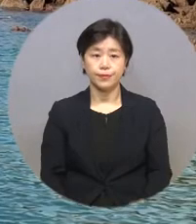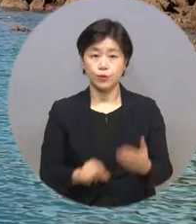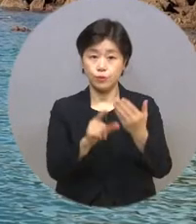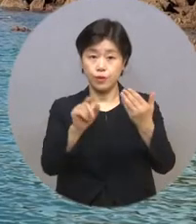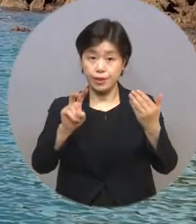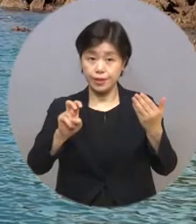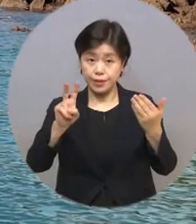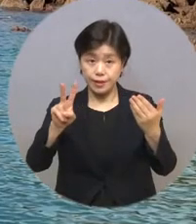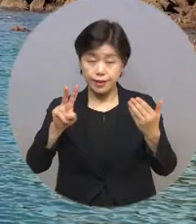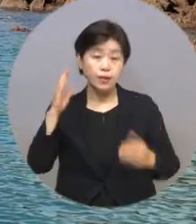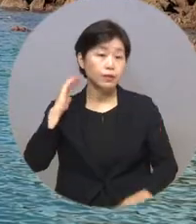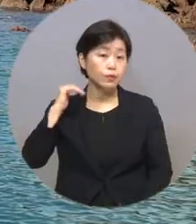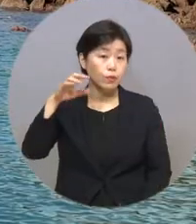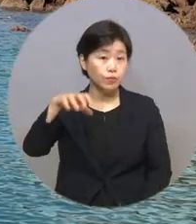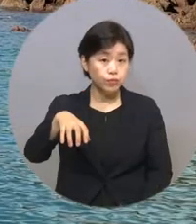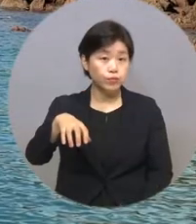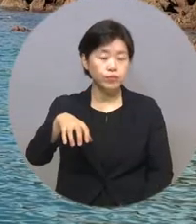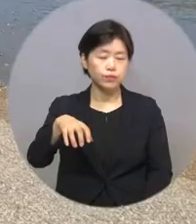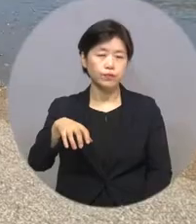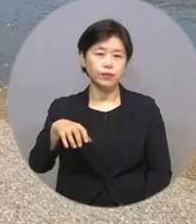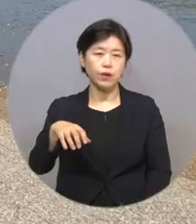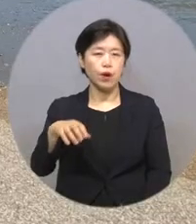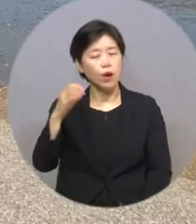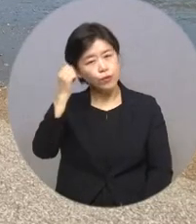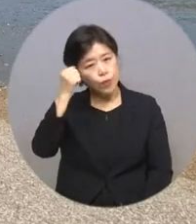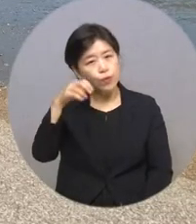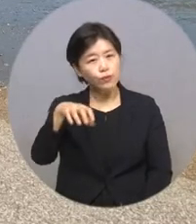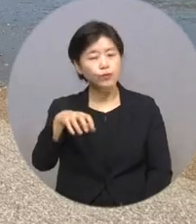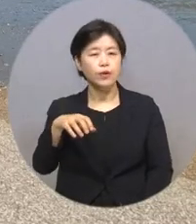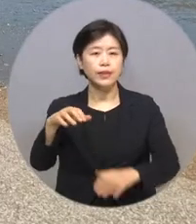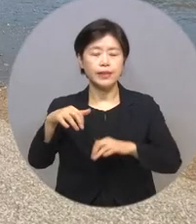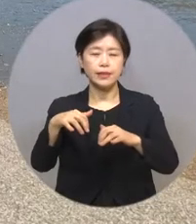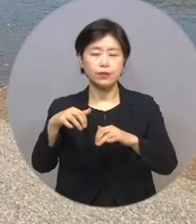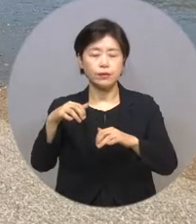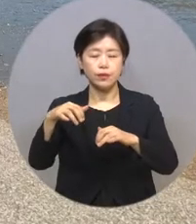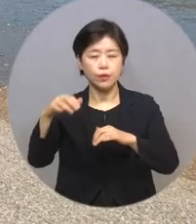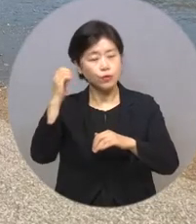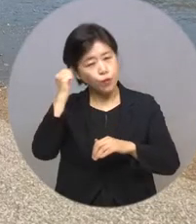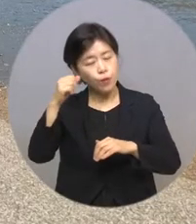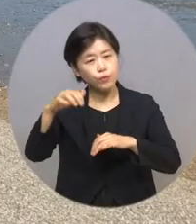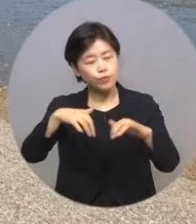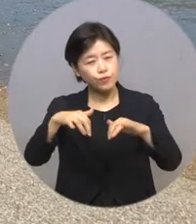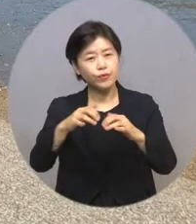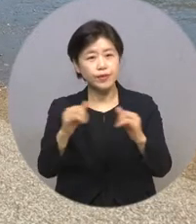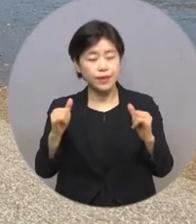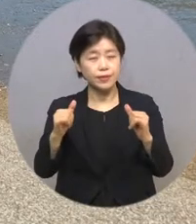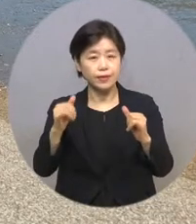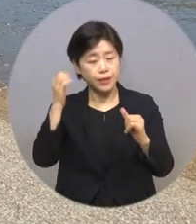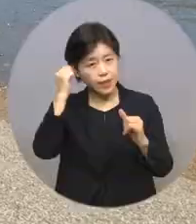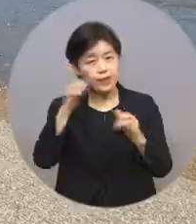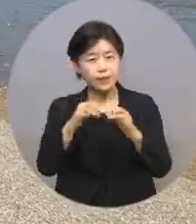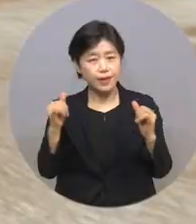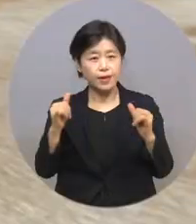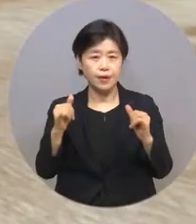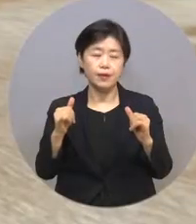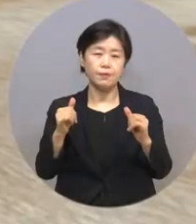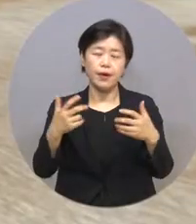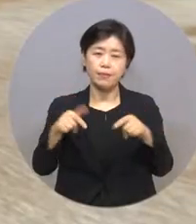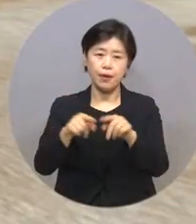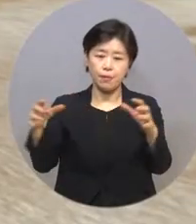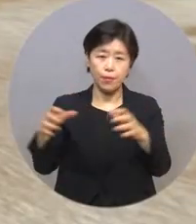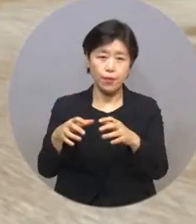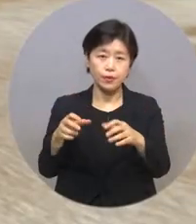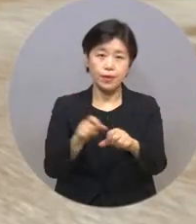22일 의정부시 노숙인 지원센터인 희망회복지원센터는 이용인과 함께 특별한 시간을 보냈습니다.